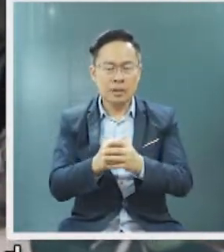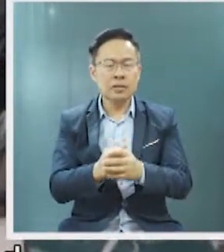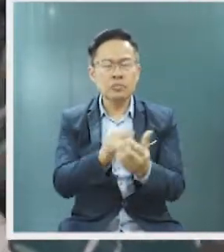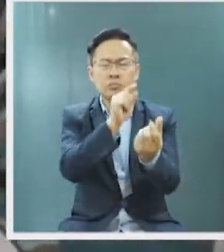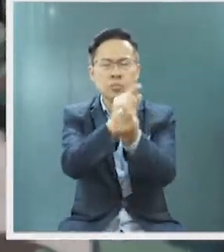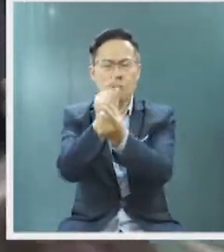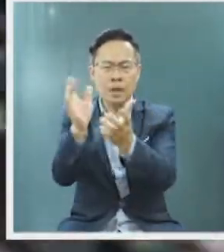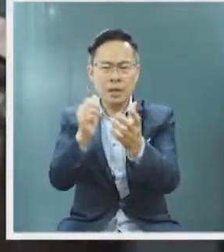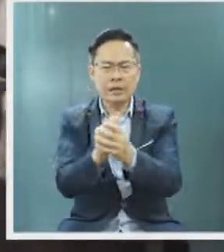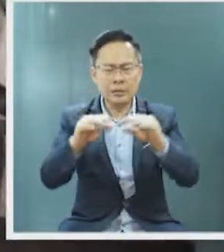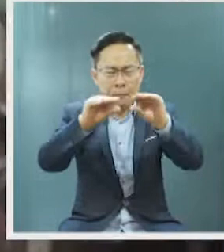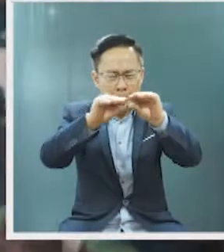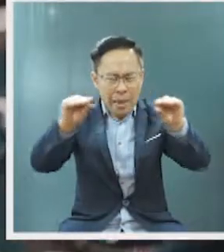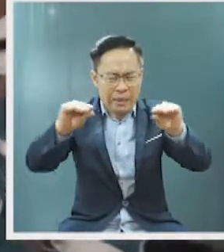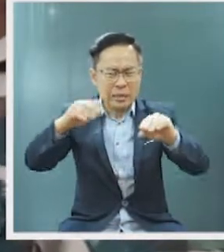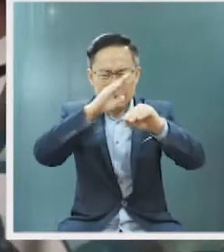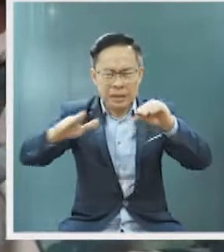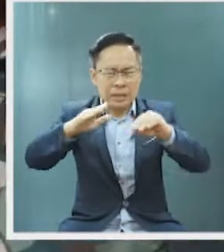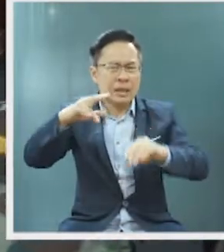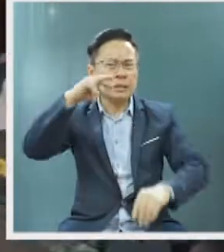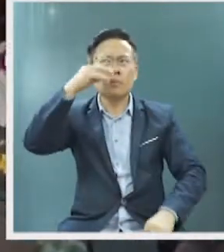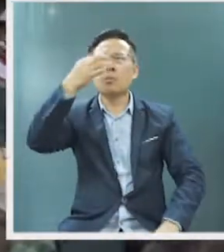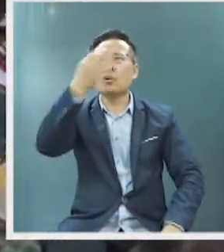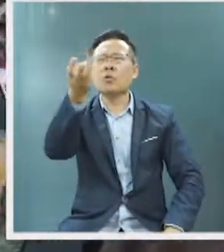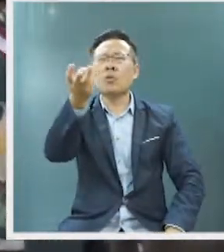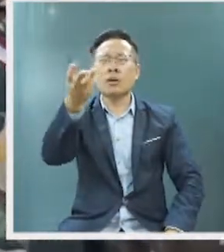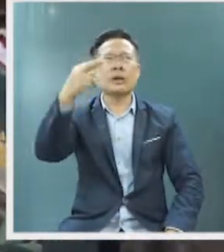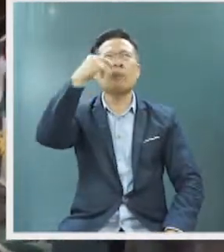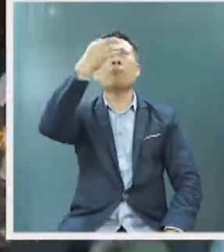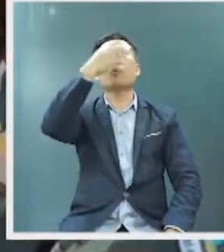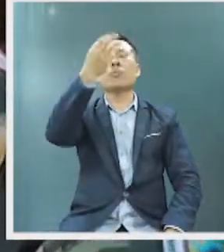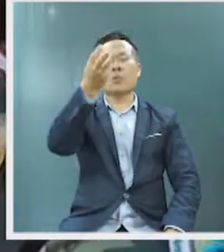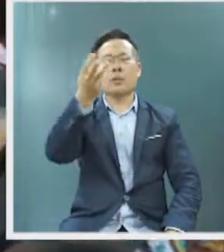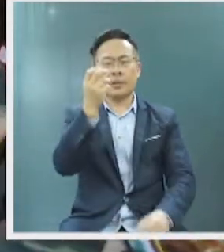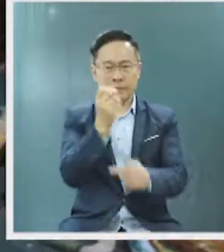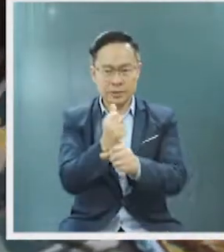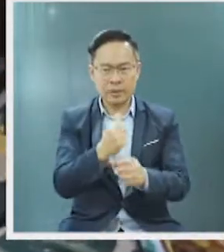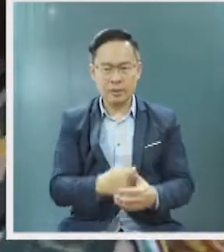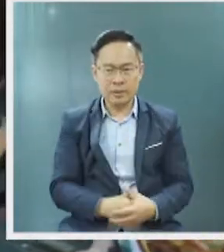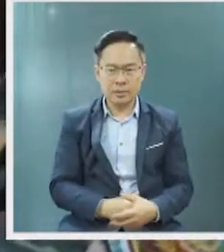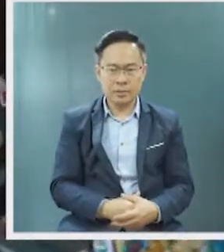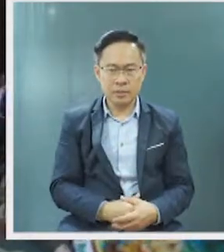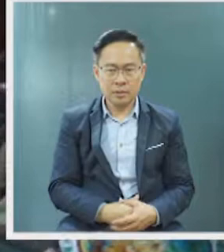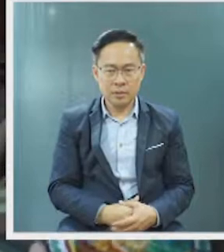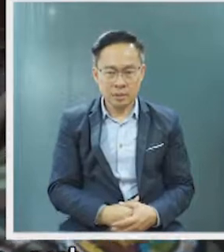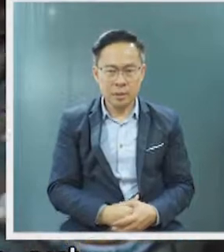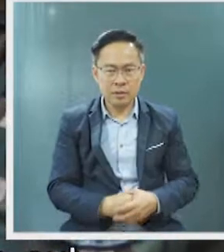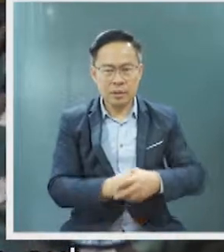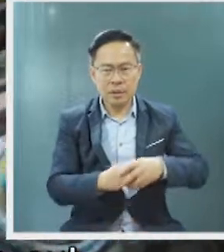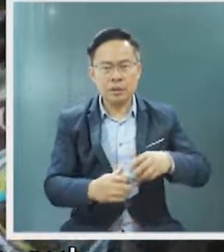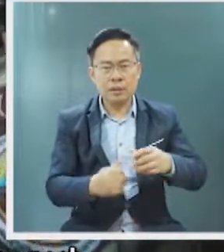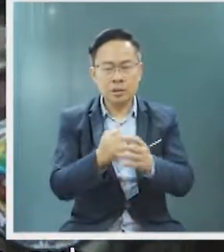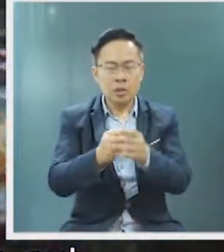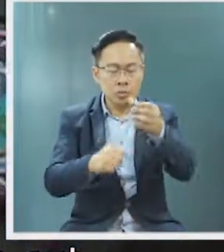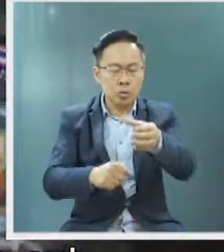ลมแต่ในยางแบ่งมันก็มีน้ำถ้าเราไม่มีน้ำกินจริงๆผมก็จะใช้ตัดทักเวลาแล้วเราก็จะตัดลอง